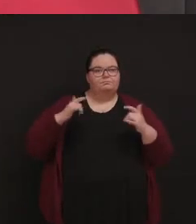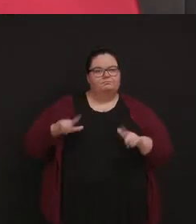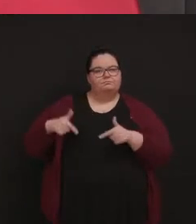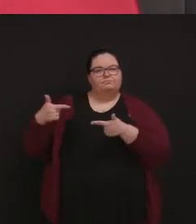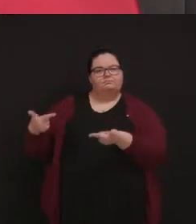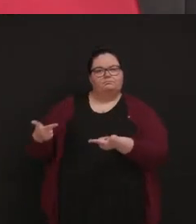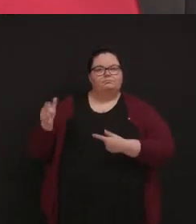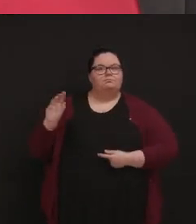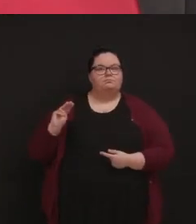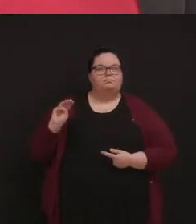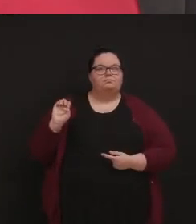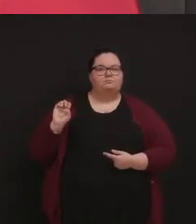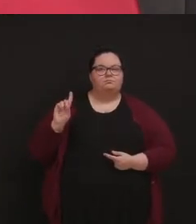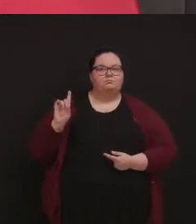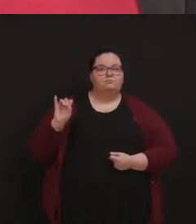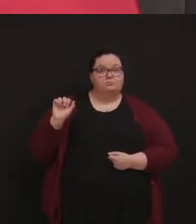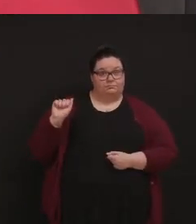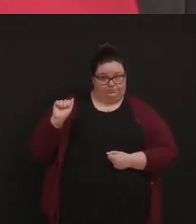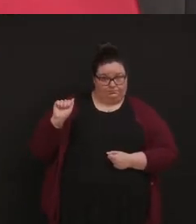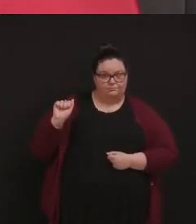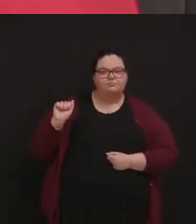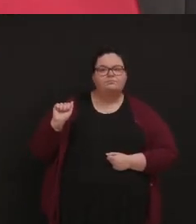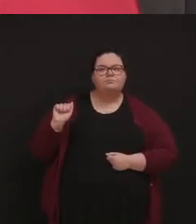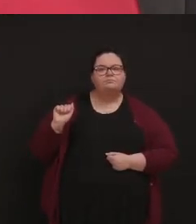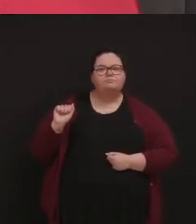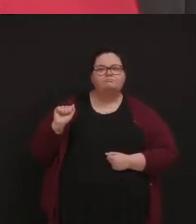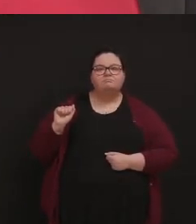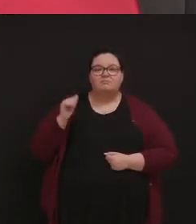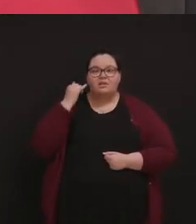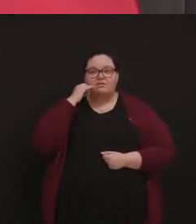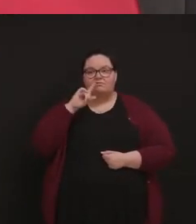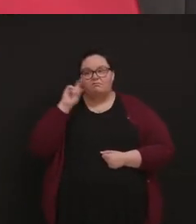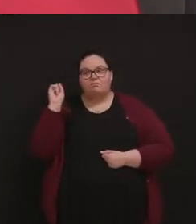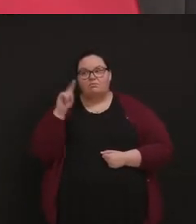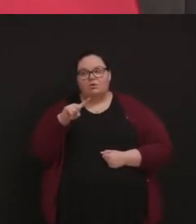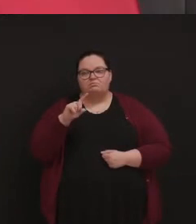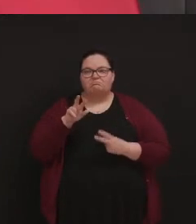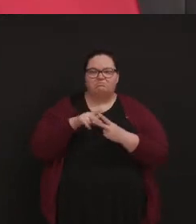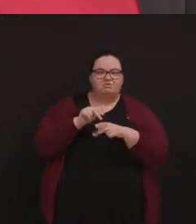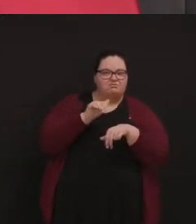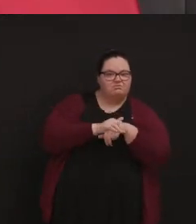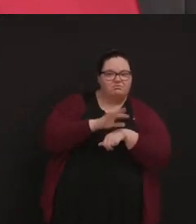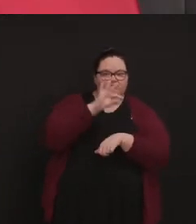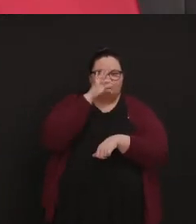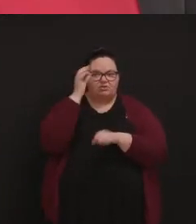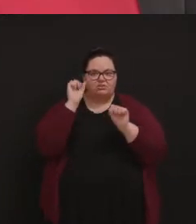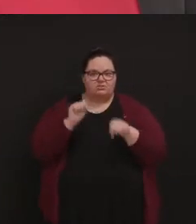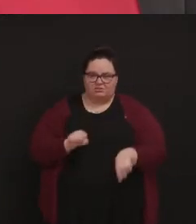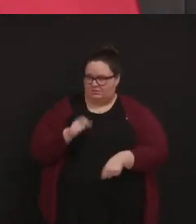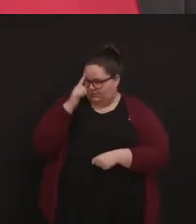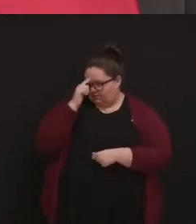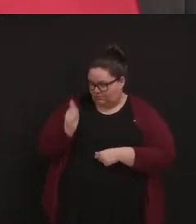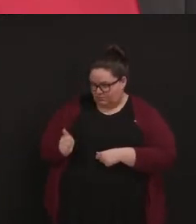to questions from members of the media. You have the right to pose your question in the language of your choice.